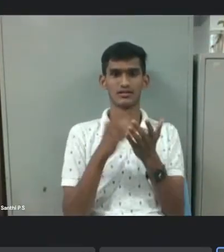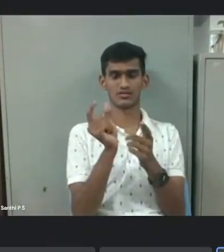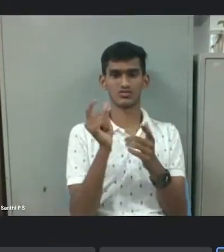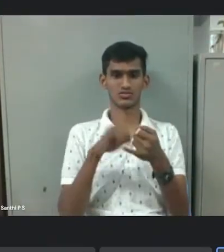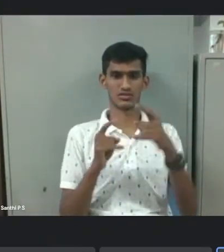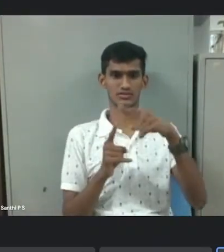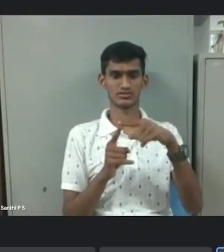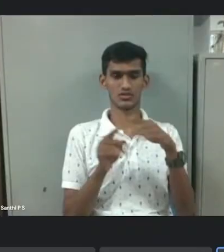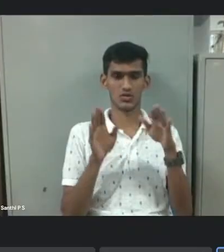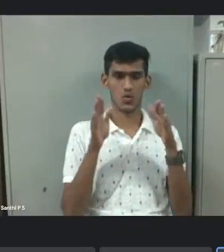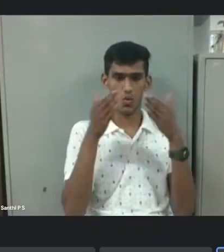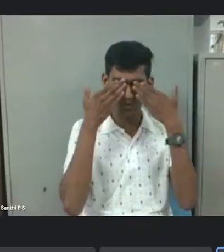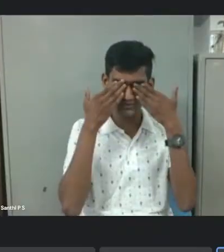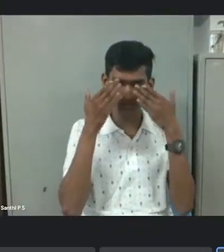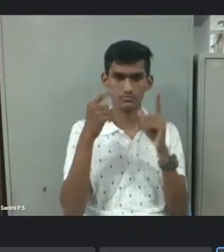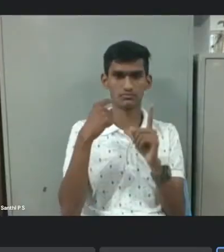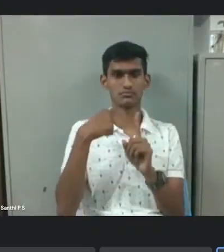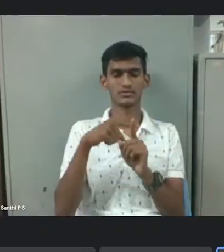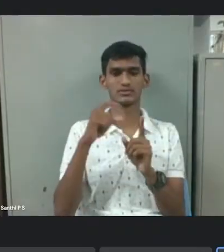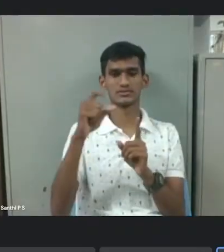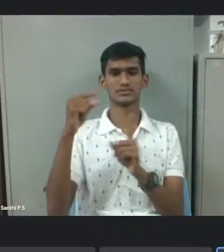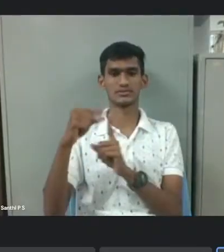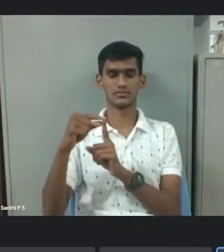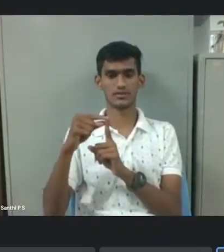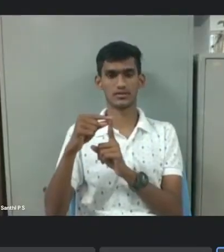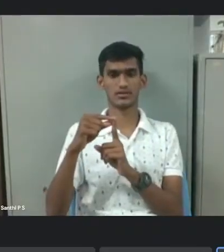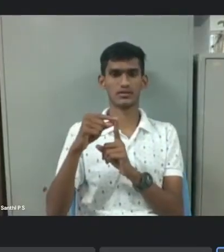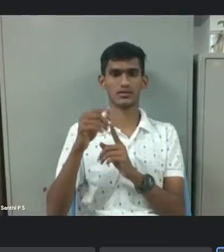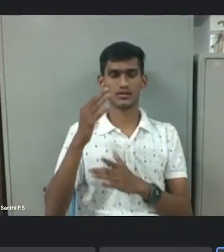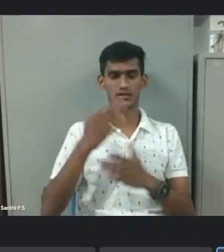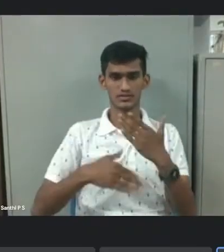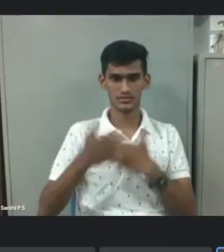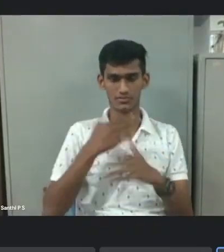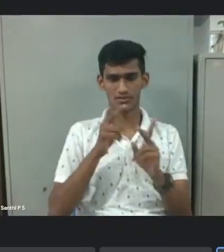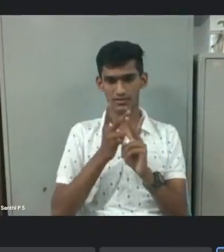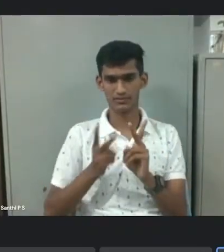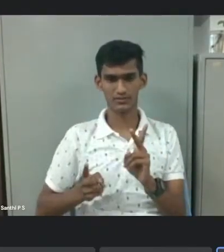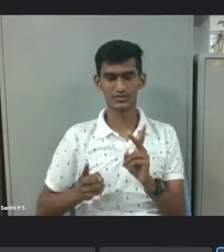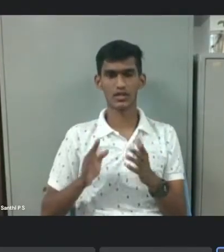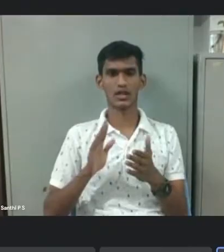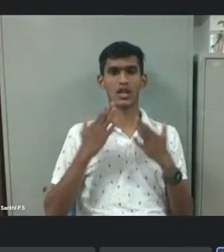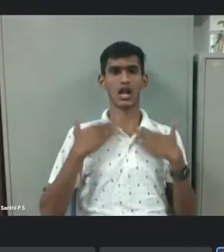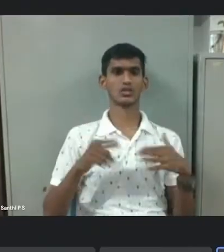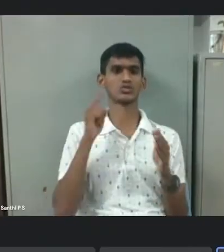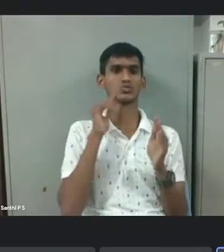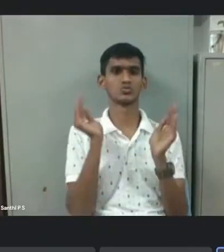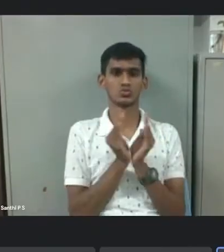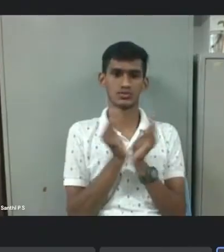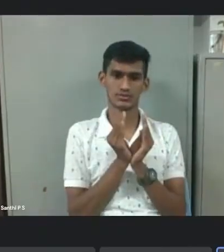ഓട്ടിസം, CP, ഇന്റലക്ച്വൽ ഡിസബിലിറ്റി ആൻഡ് മൾട്ടിപ്പിൾ ഡിസബിലിറ്റി ഉള്ളവർക്കായിട്ടുള്ള ഹെൽത്ത് ഇൻഷുറൻസ് സ്കീം അവൈലബിൾ